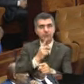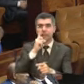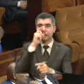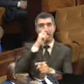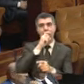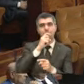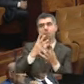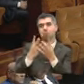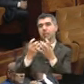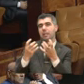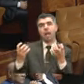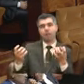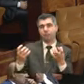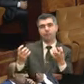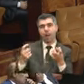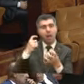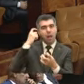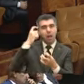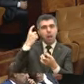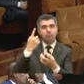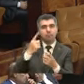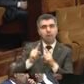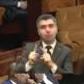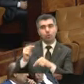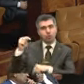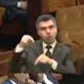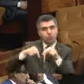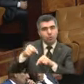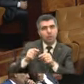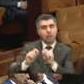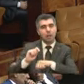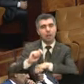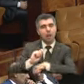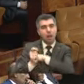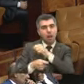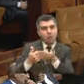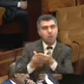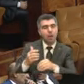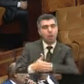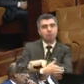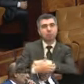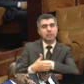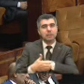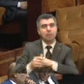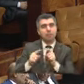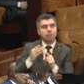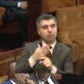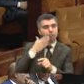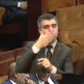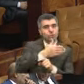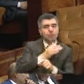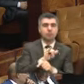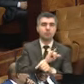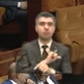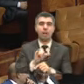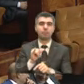كبيره حلم ديال التعليم الجامعي خصوصا الوافدين من العالم القروي من الفئات الفقيره كنلقاوه كيضيع، لان هذا سبب مباشر في الهدر الجامعي